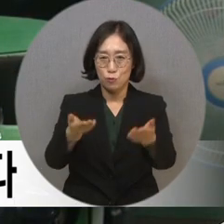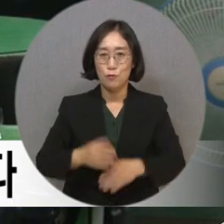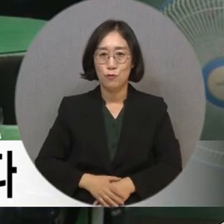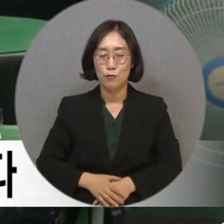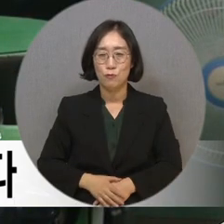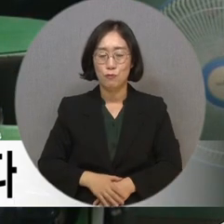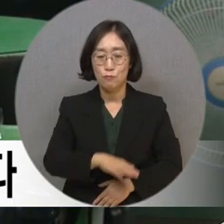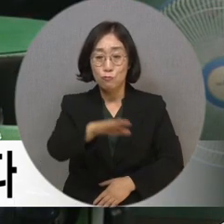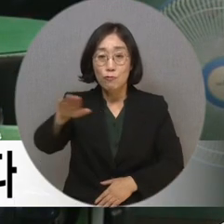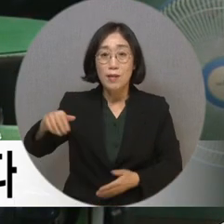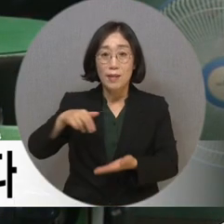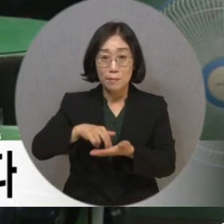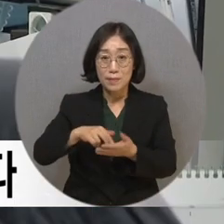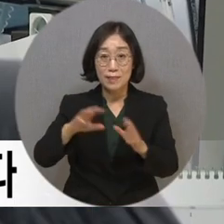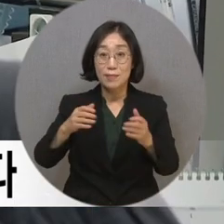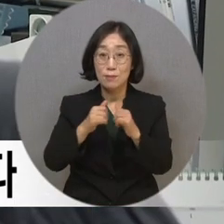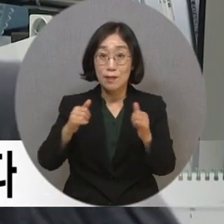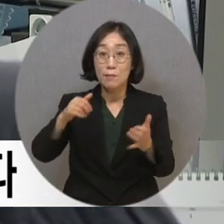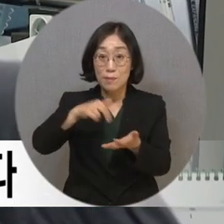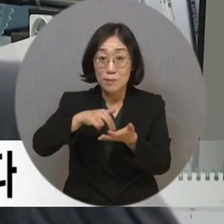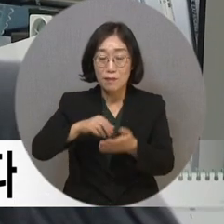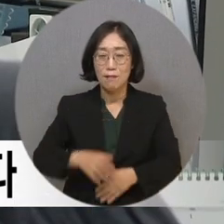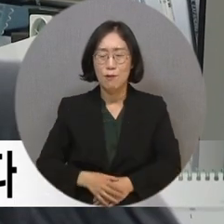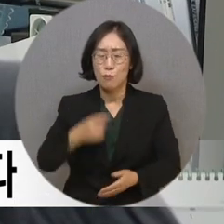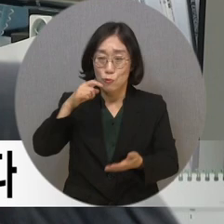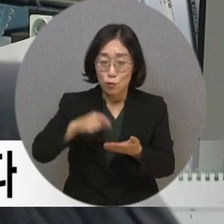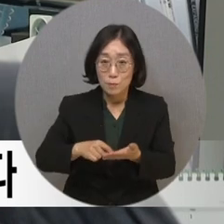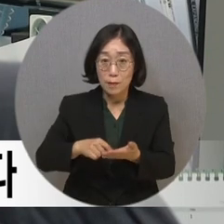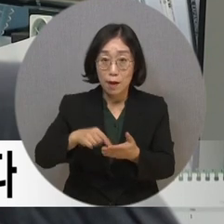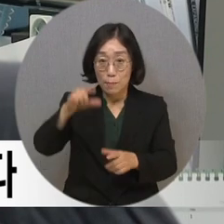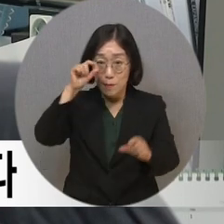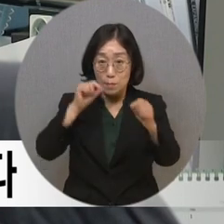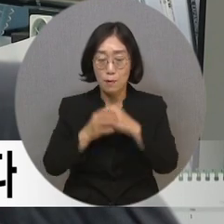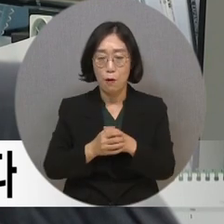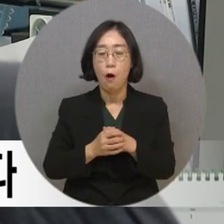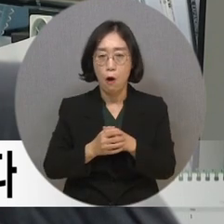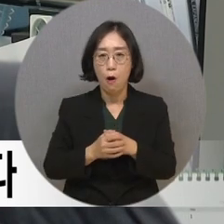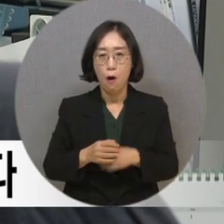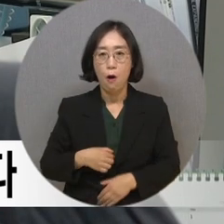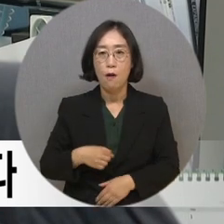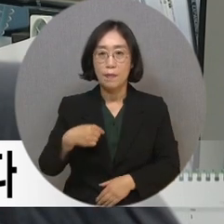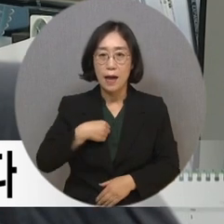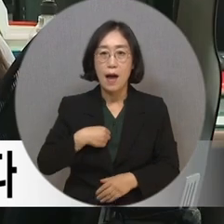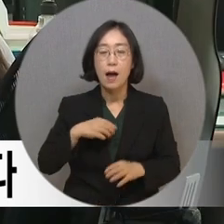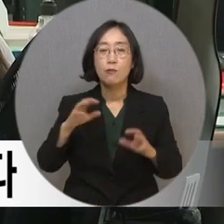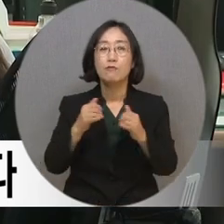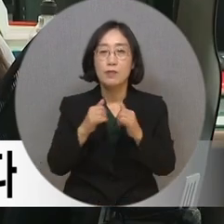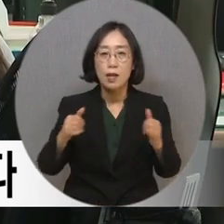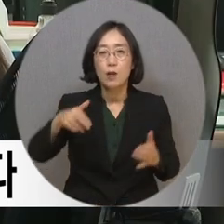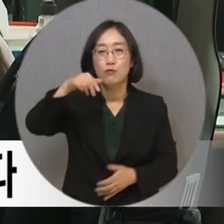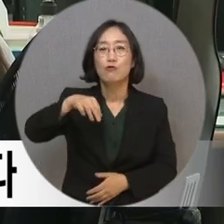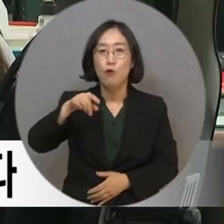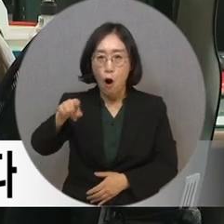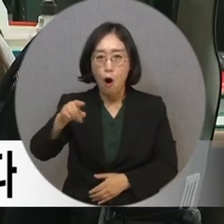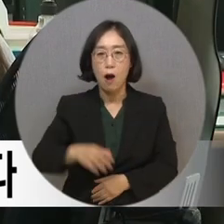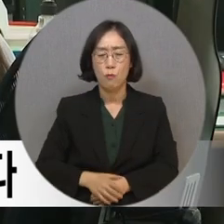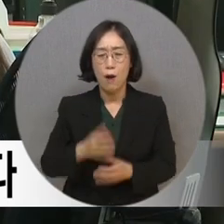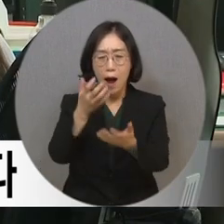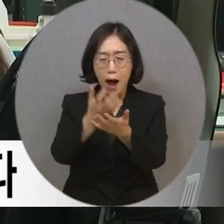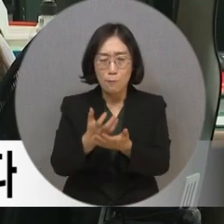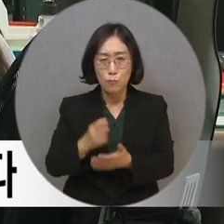국민의 시각에서 쉽고 편리하게 이용할 수 있도록 주어를 이용자 시점으로 표현하고 잘 쓰지 않는 한문 용어